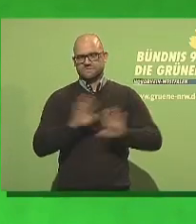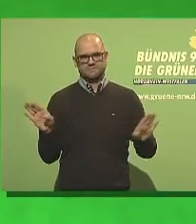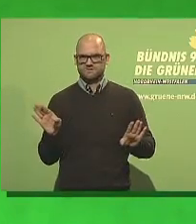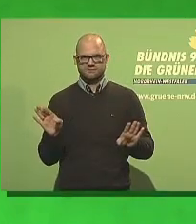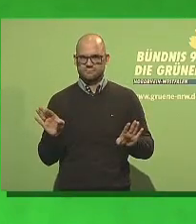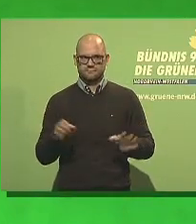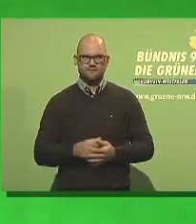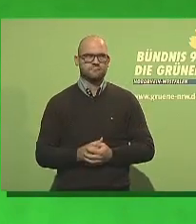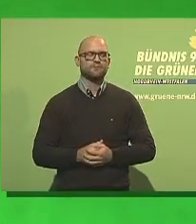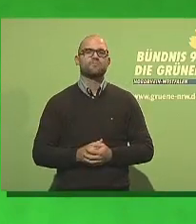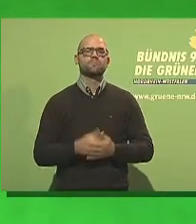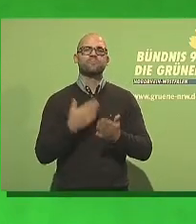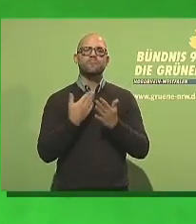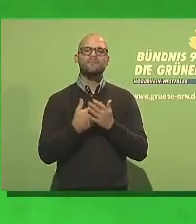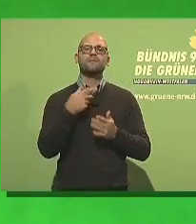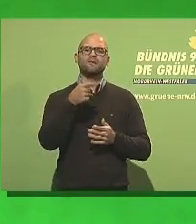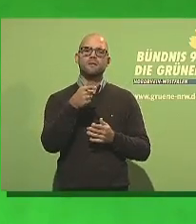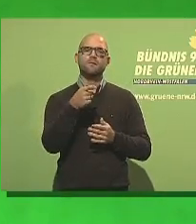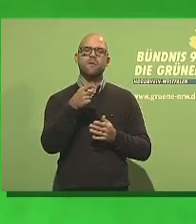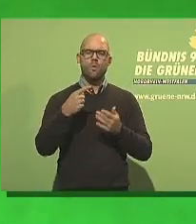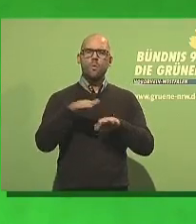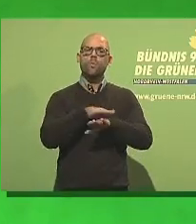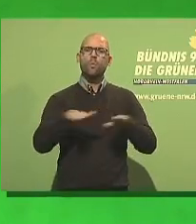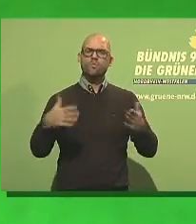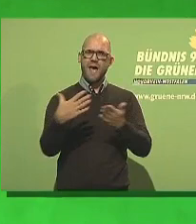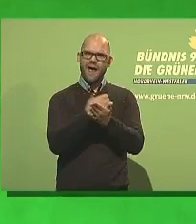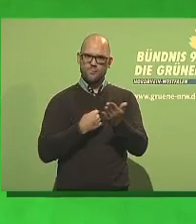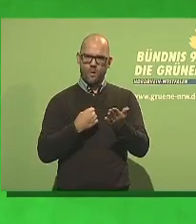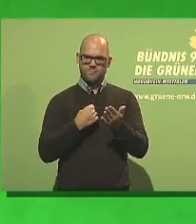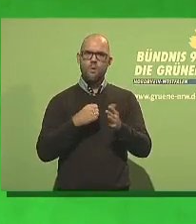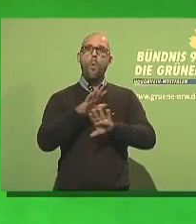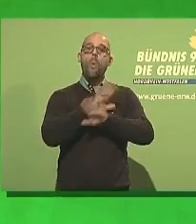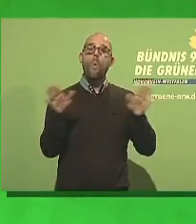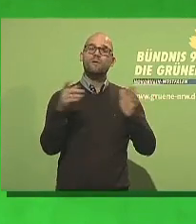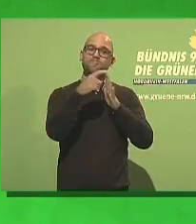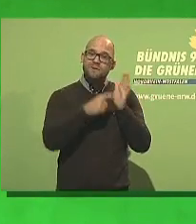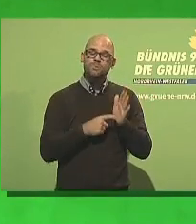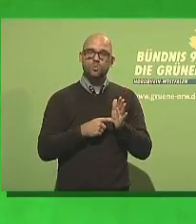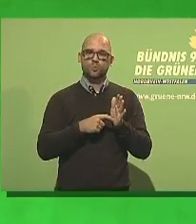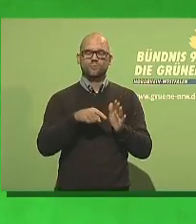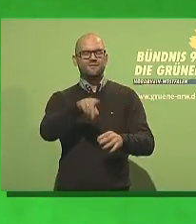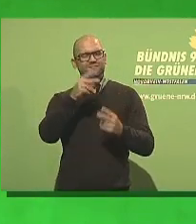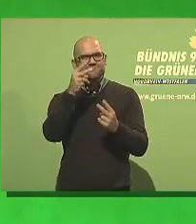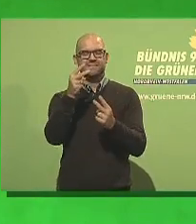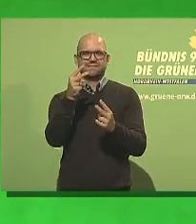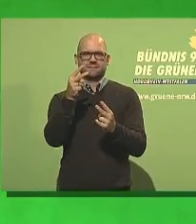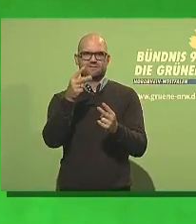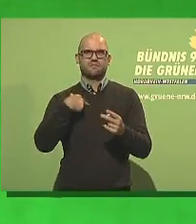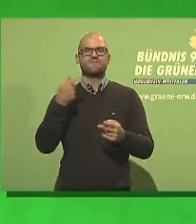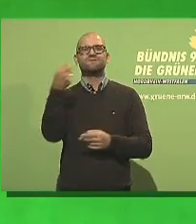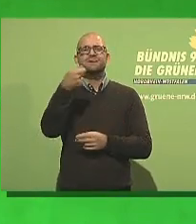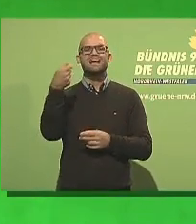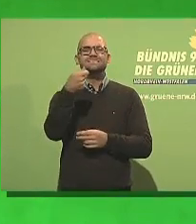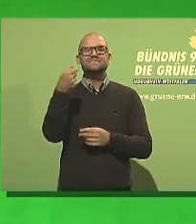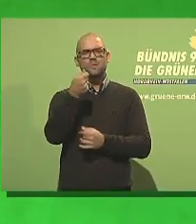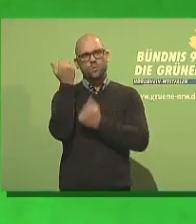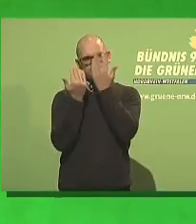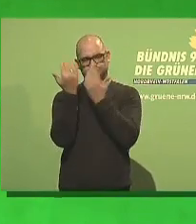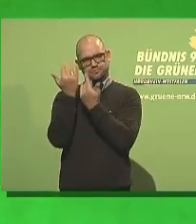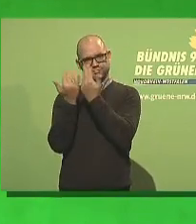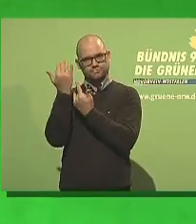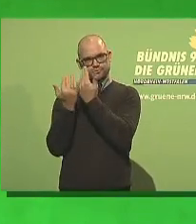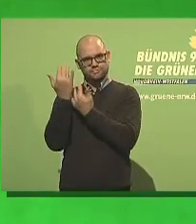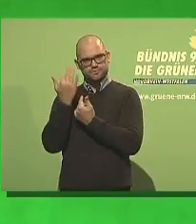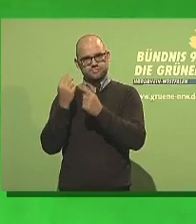dem bedingungslosen Grundeinkommen, dass am Ende die Finanzierung durchgerechnet werden muss und dass wir am Ende den Menschen mit